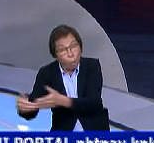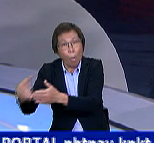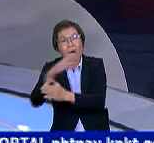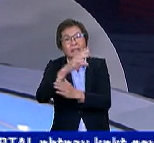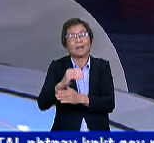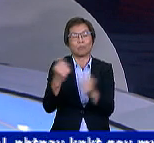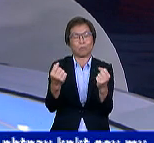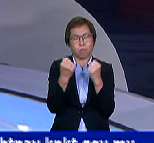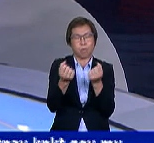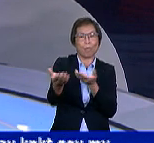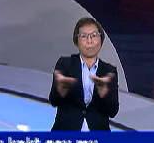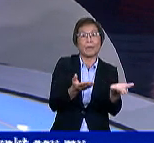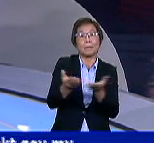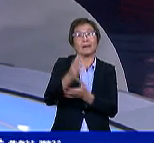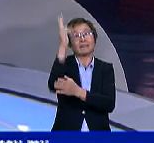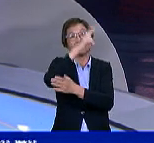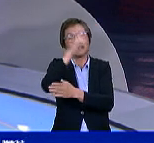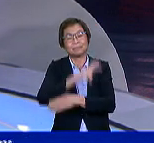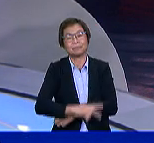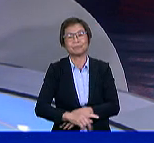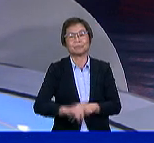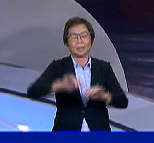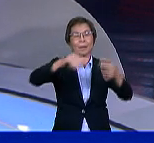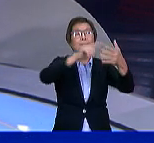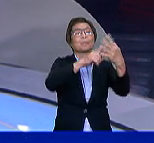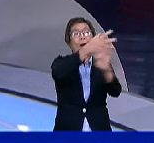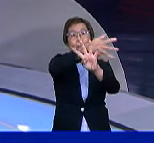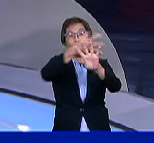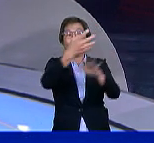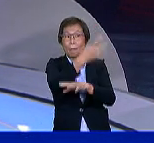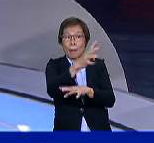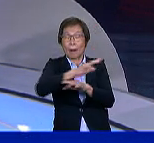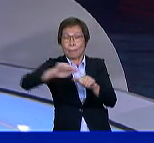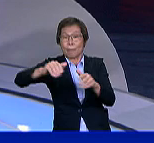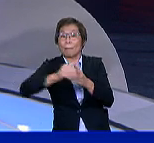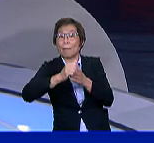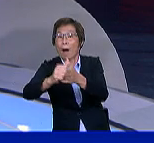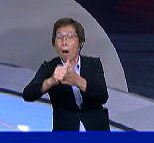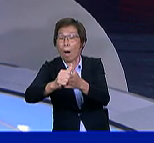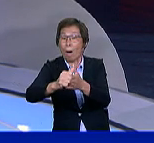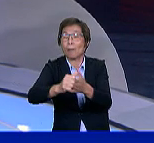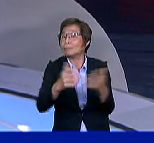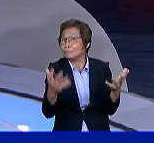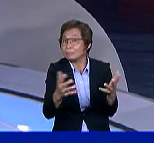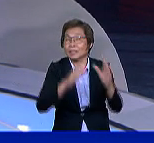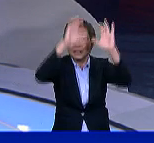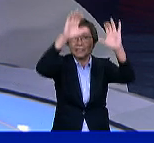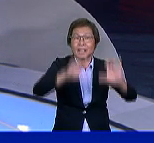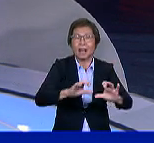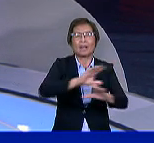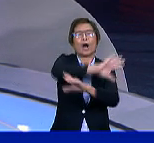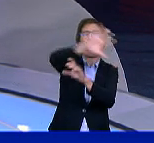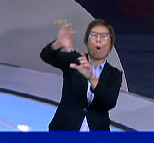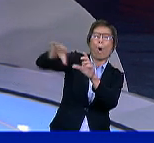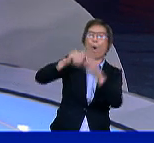memperkukuh perkhidmatan awam. Pengenalan 14 pemacu perubahan pula ialah dengan mengambil pendekatan